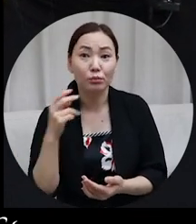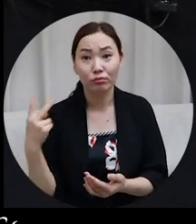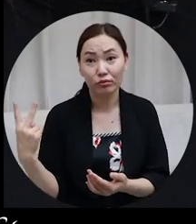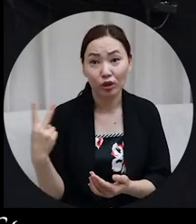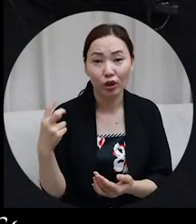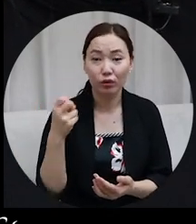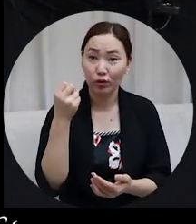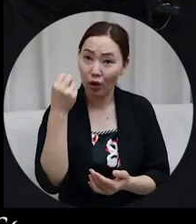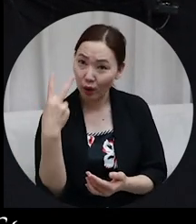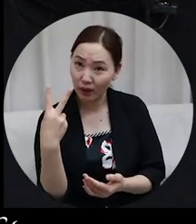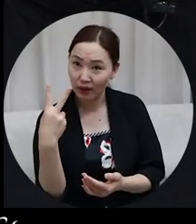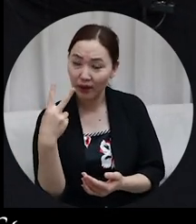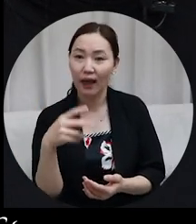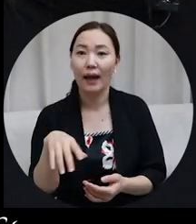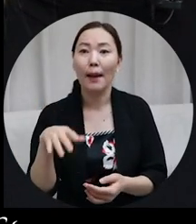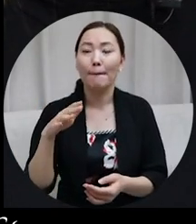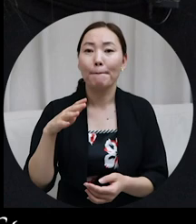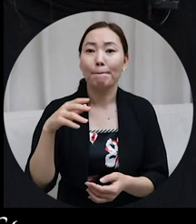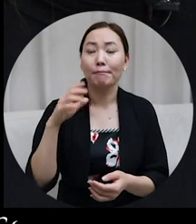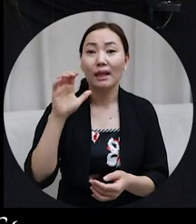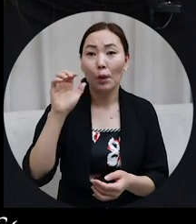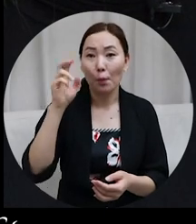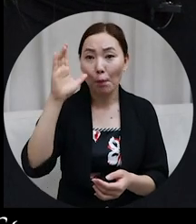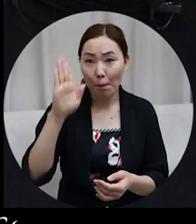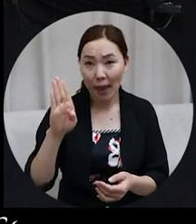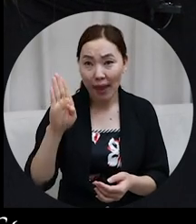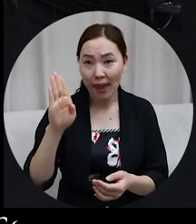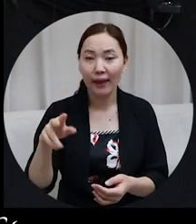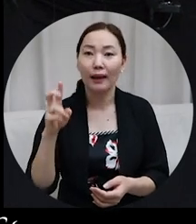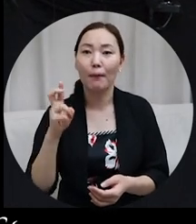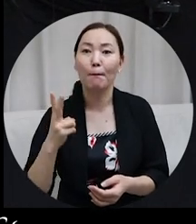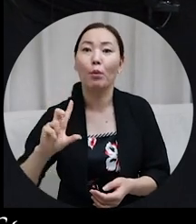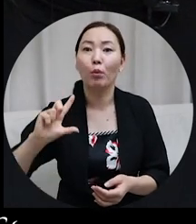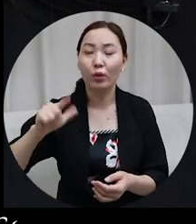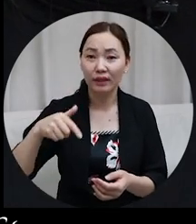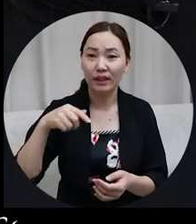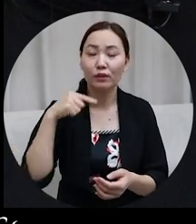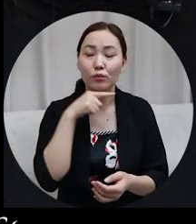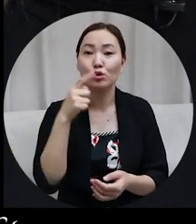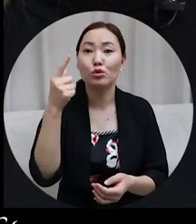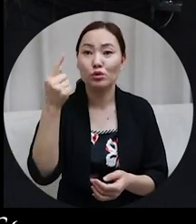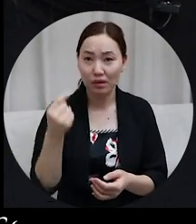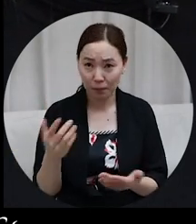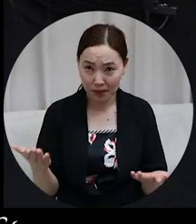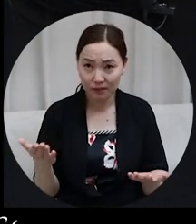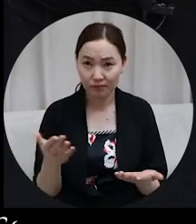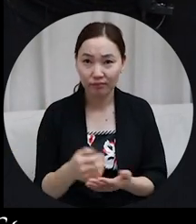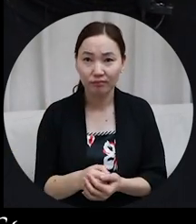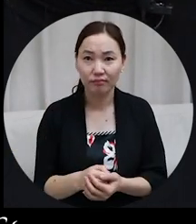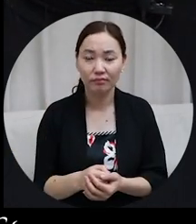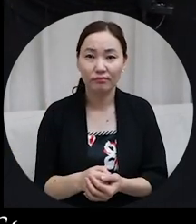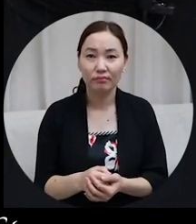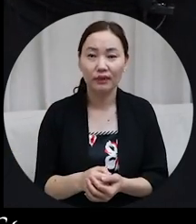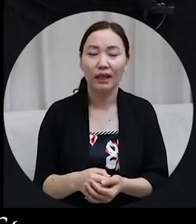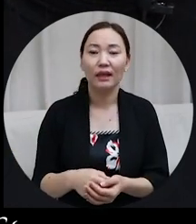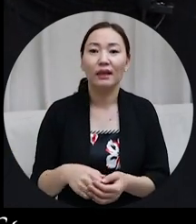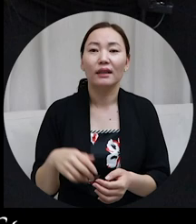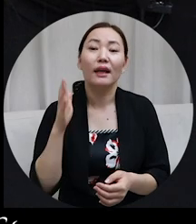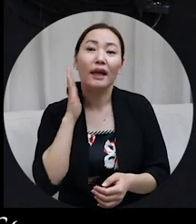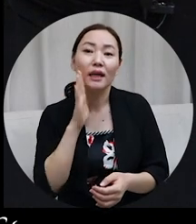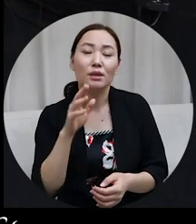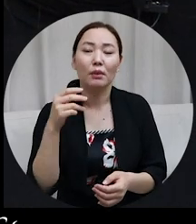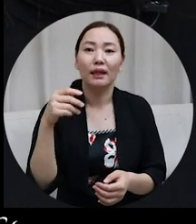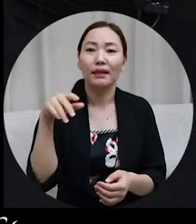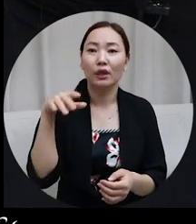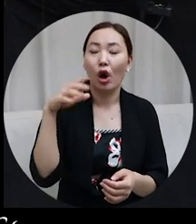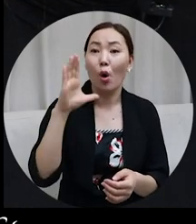Би ганцаараа ээжтэй адилхан хүн бэ. Тэнгүүт ээж илэгний бэ вирустэй олж таарч байгаа юм. Юм чин тэгээд ингээ яг цагаад болохоор айгүй хясалтай